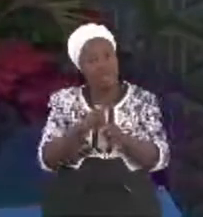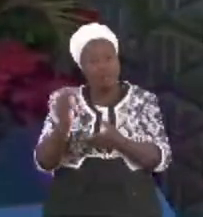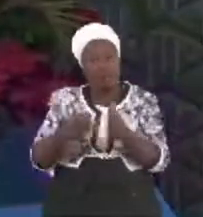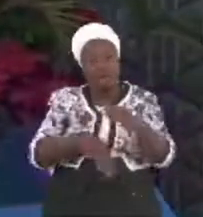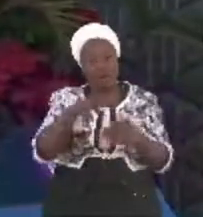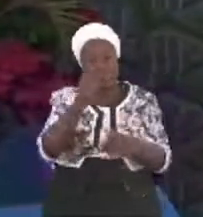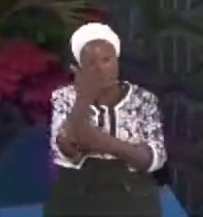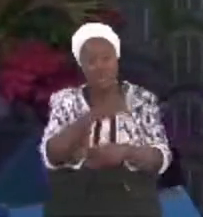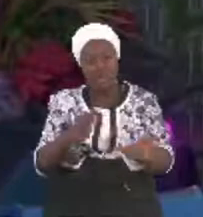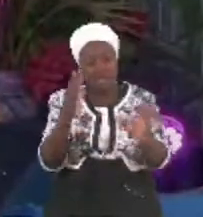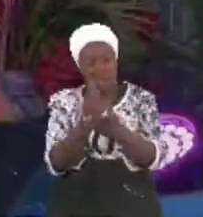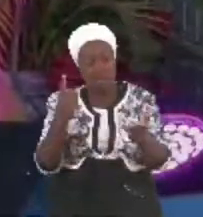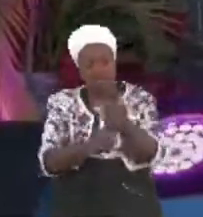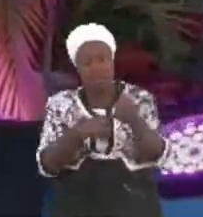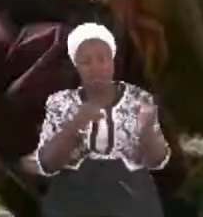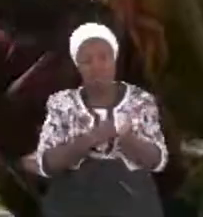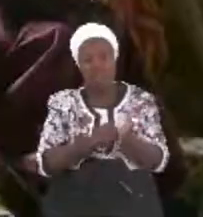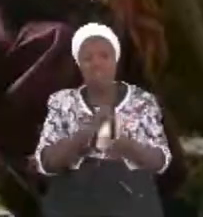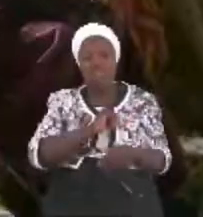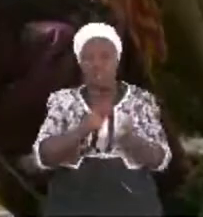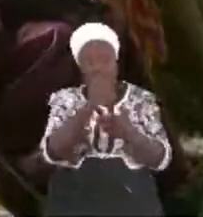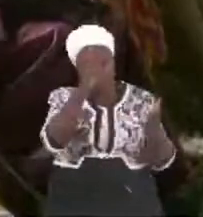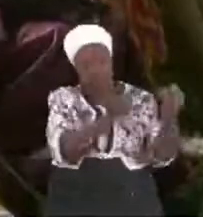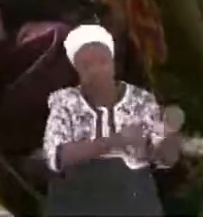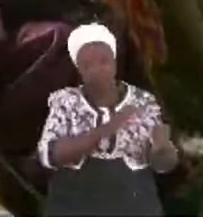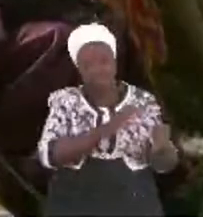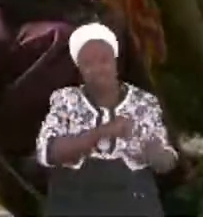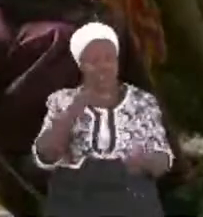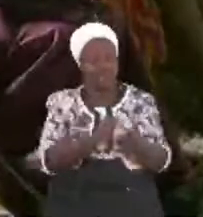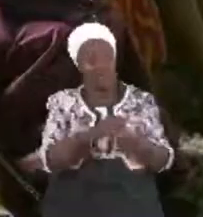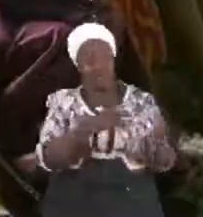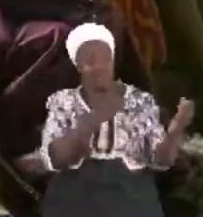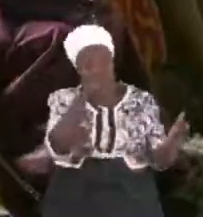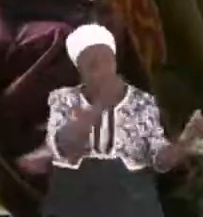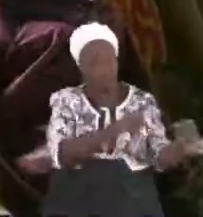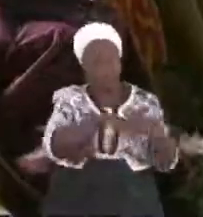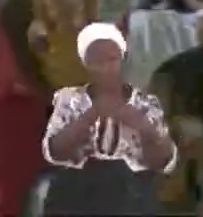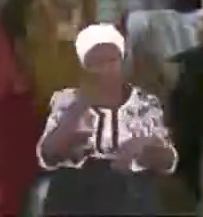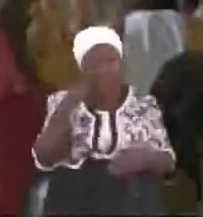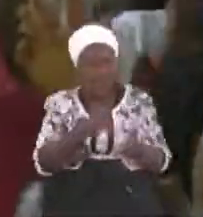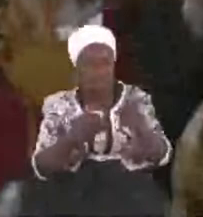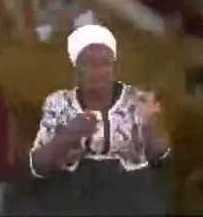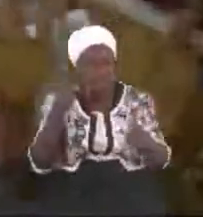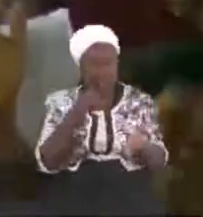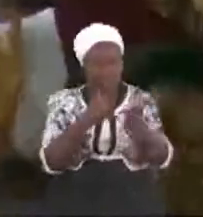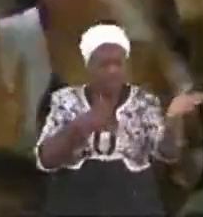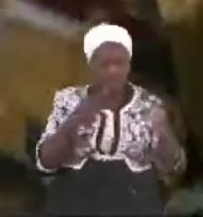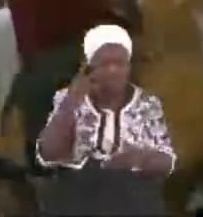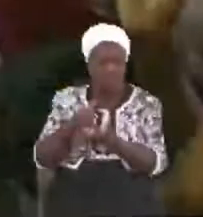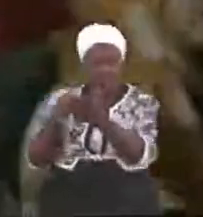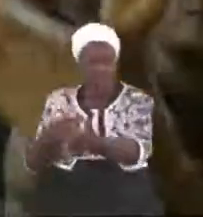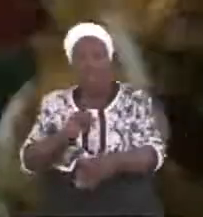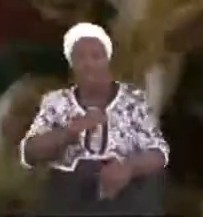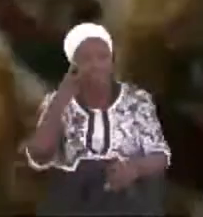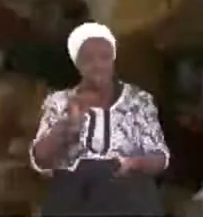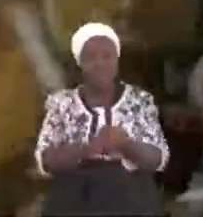attrape ça. Ça, c'est la foi. Je vois cette foi en toi. Oh, regarde ton visage. Regarde là-bas. Je vois ce visage, cette foi. Et